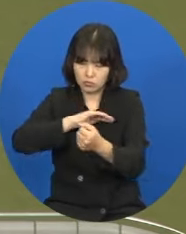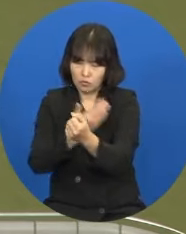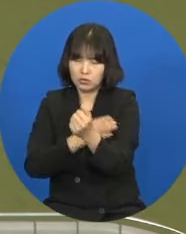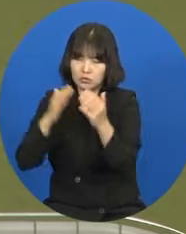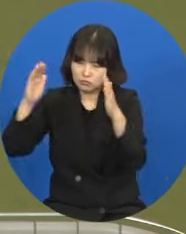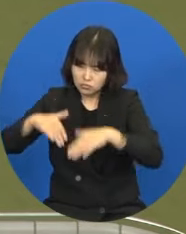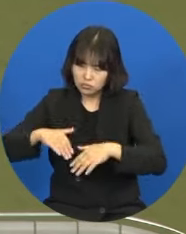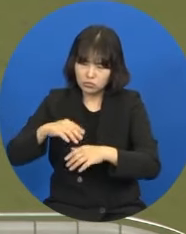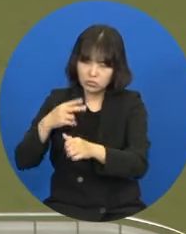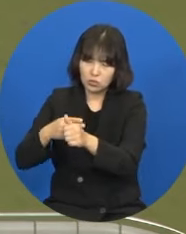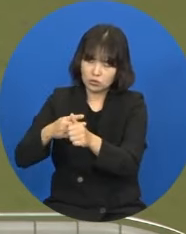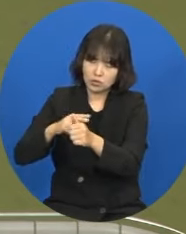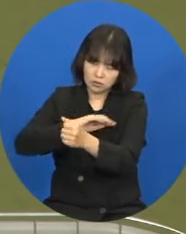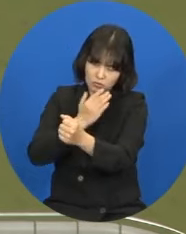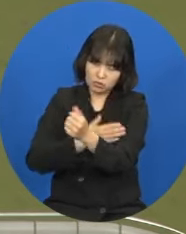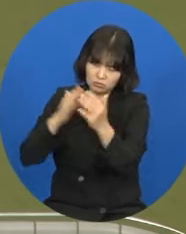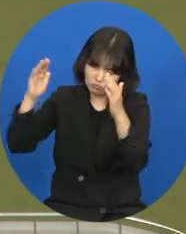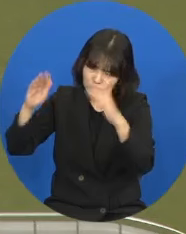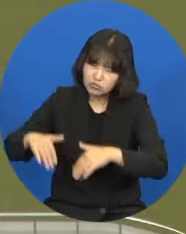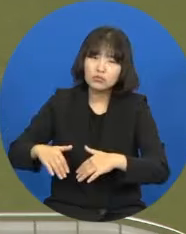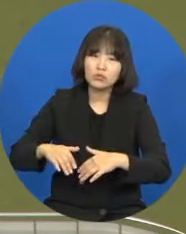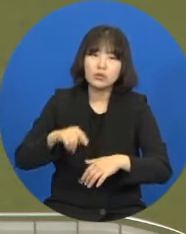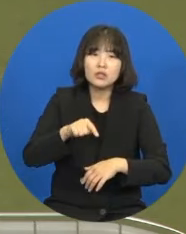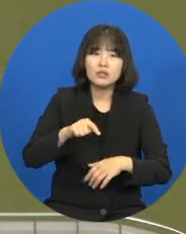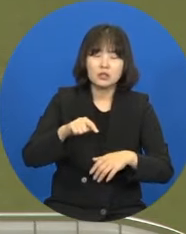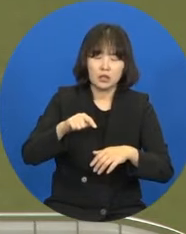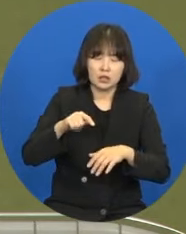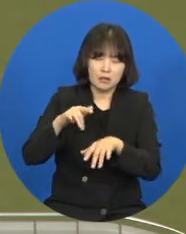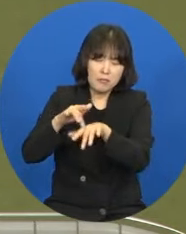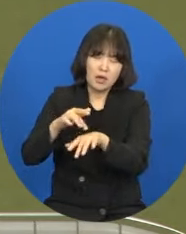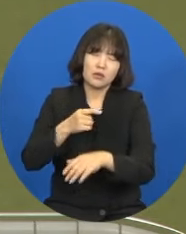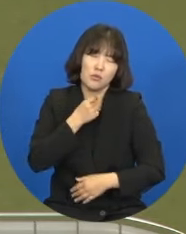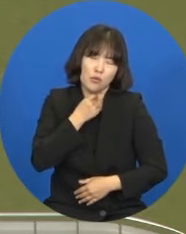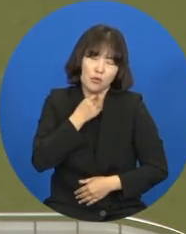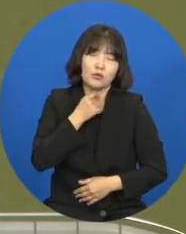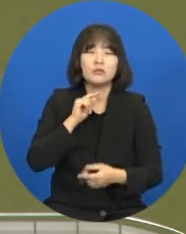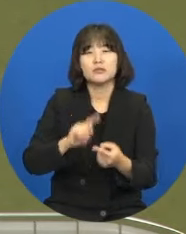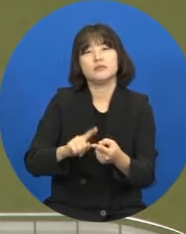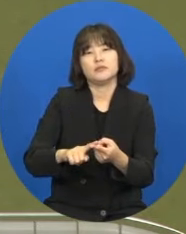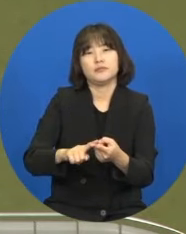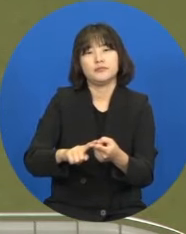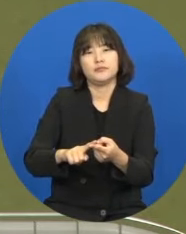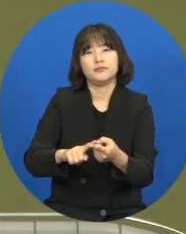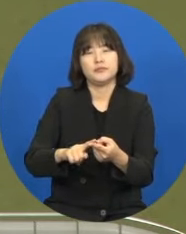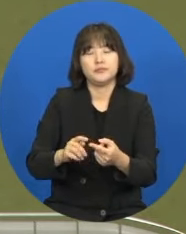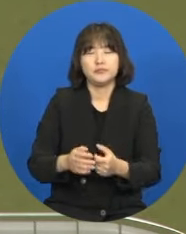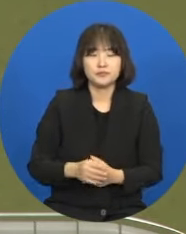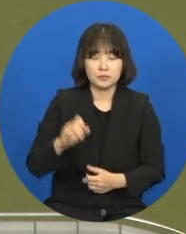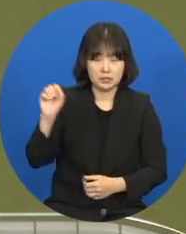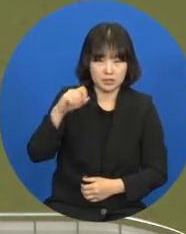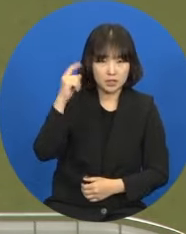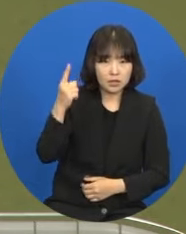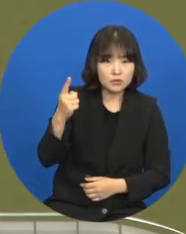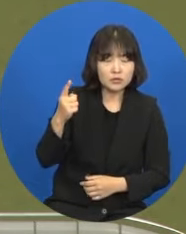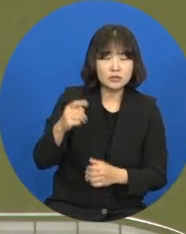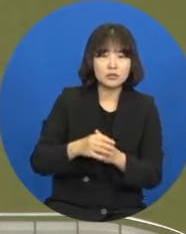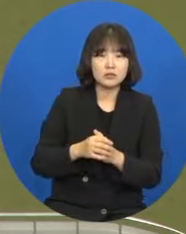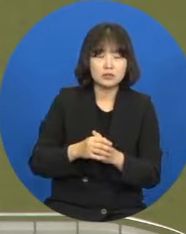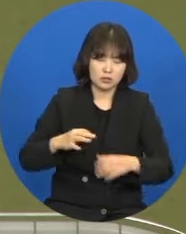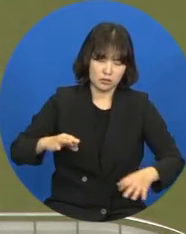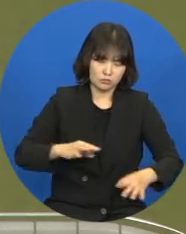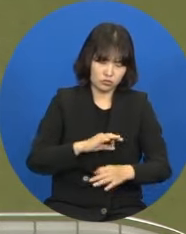교사의 권위도 무너지고 이게 정확하게 마귀가 원하는 거예요 그 다윗은 불의한 권에